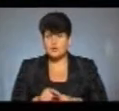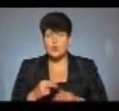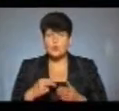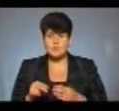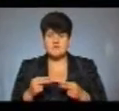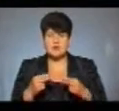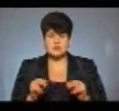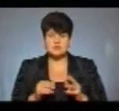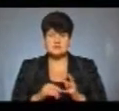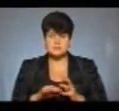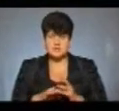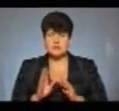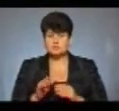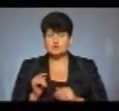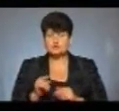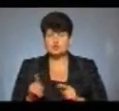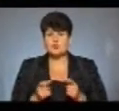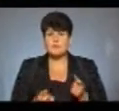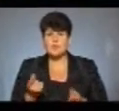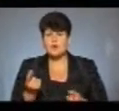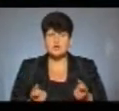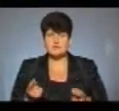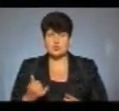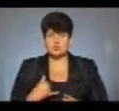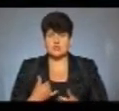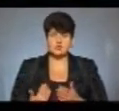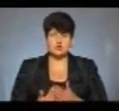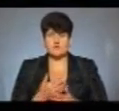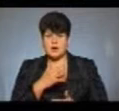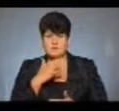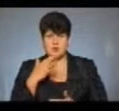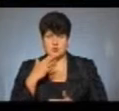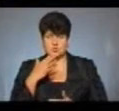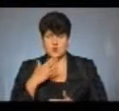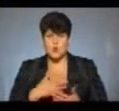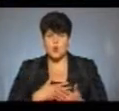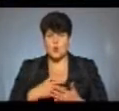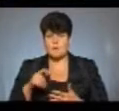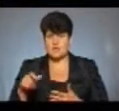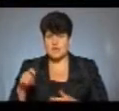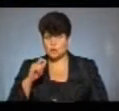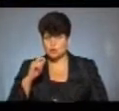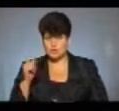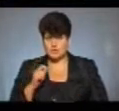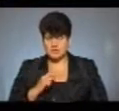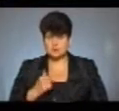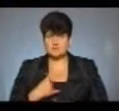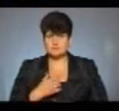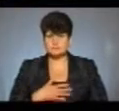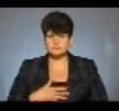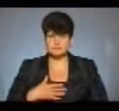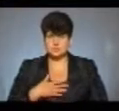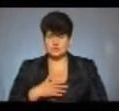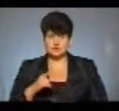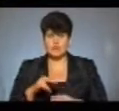Купівля-продаж землі призведе до того, що появиться в нас багато нових громадян України. Нас дуже непокоїть, що